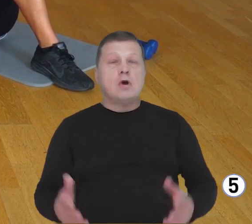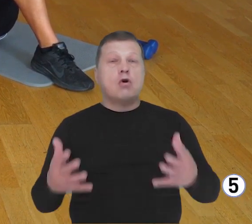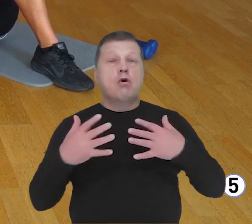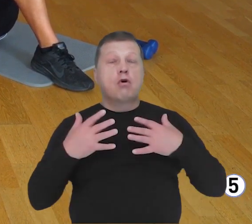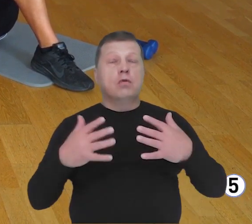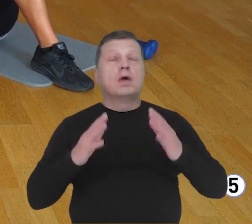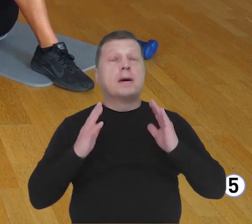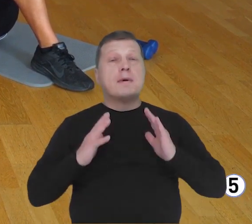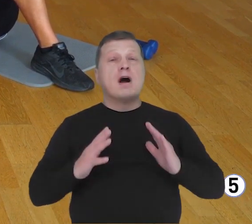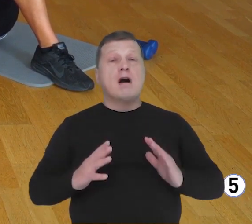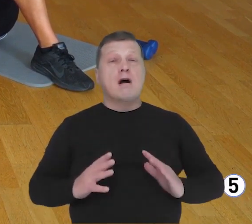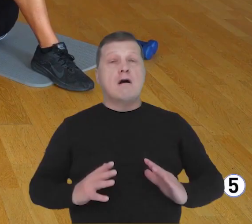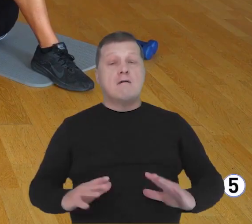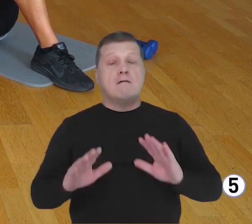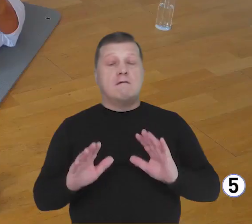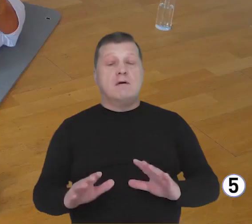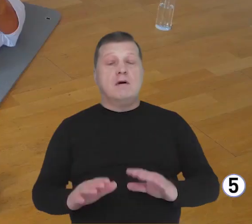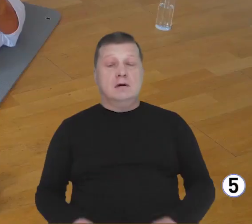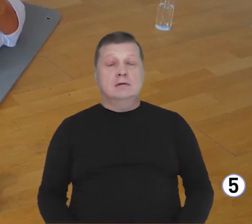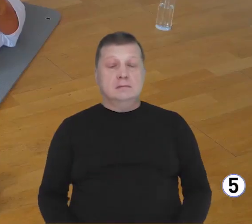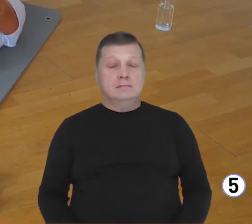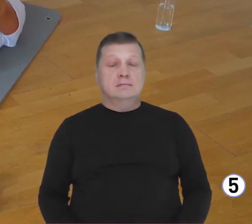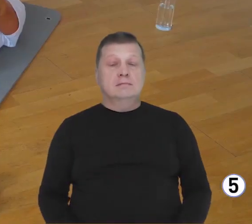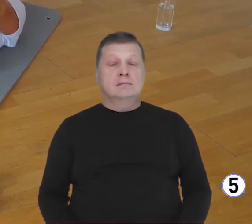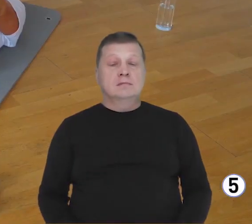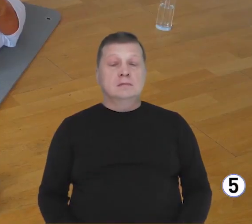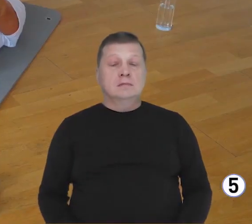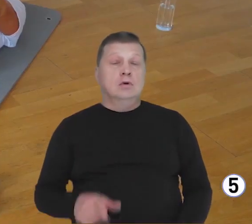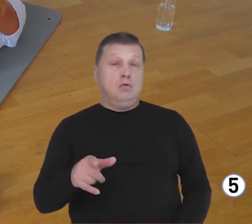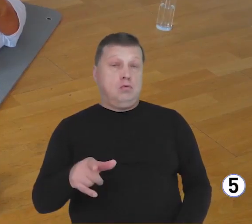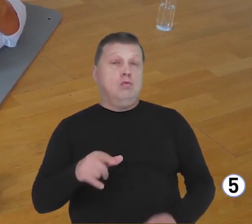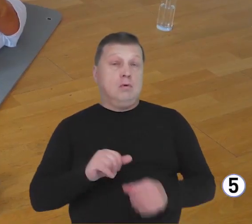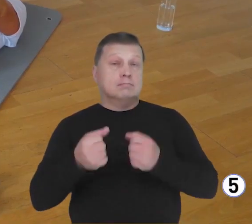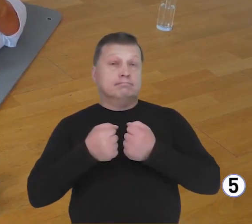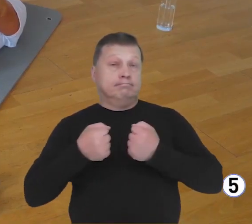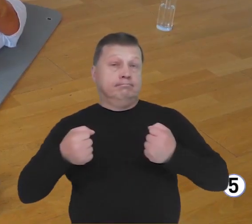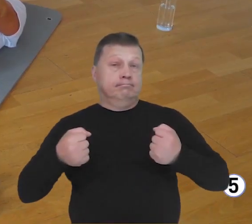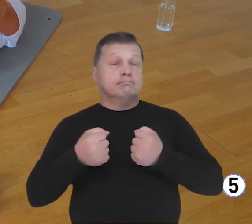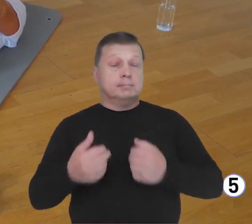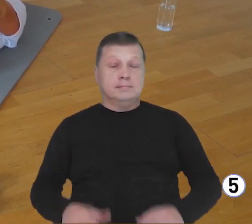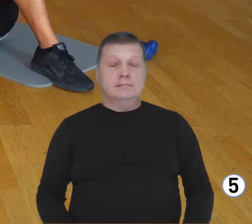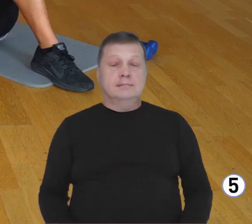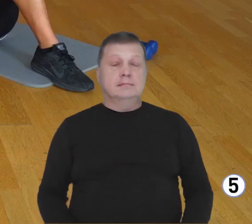Powoli oddychamy. Pamiętajcie, optymalna pozycja podczas rozciągania.